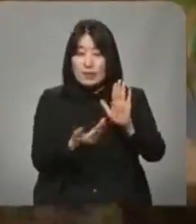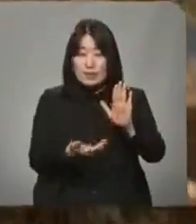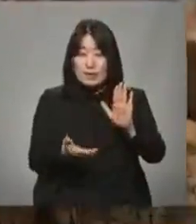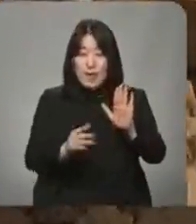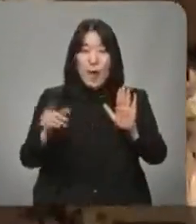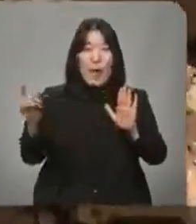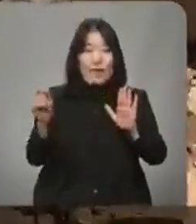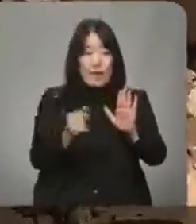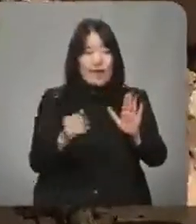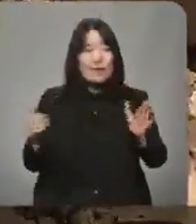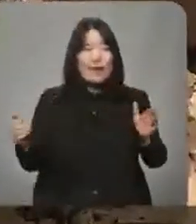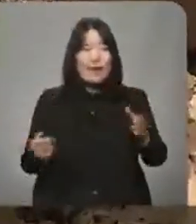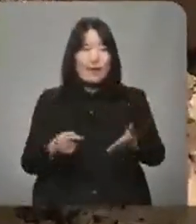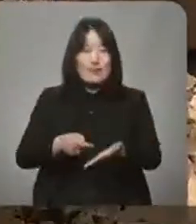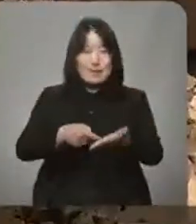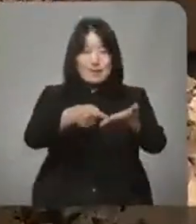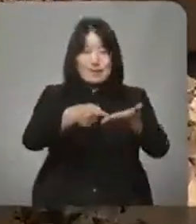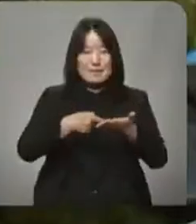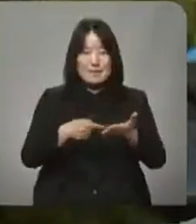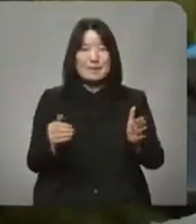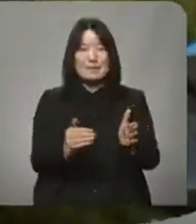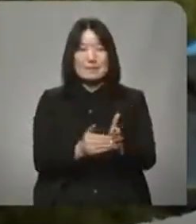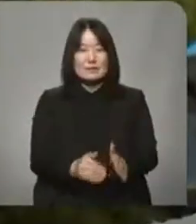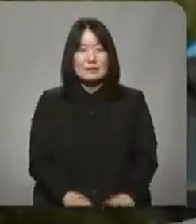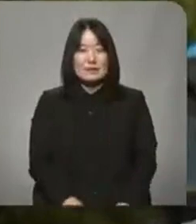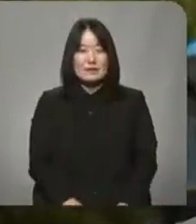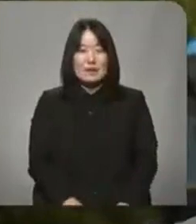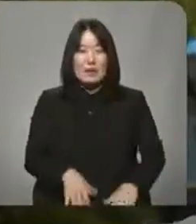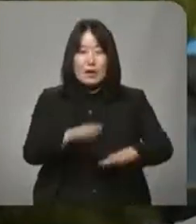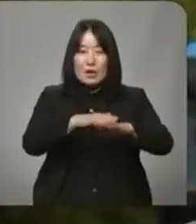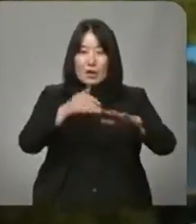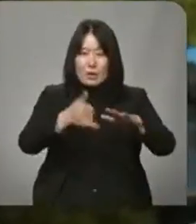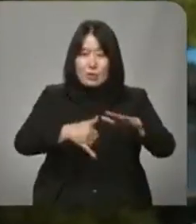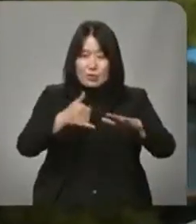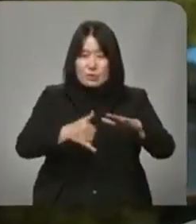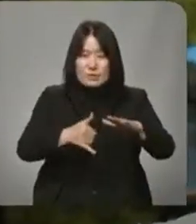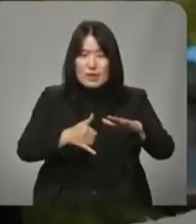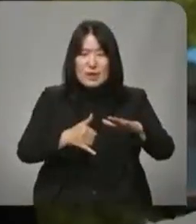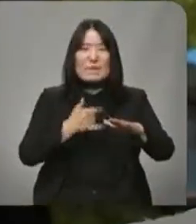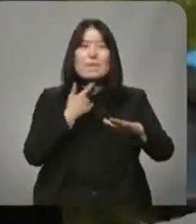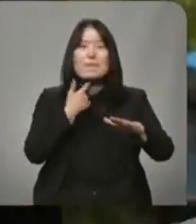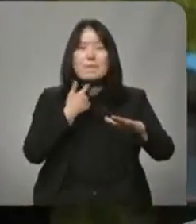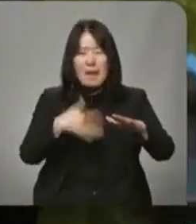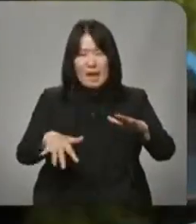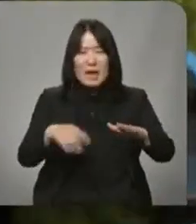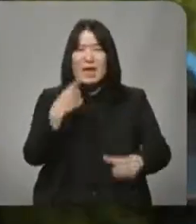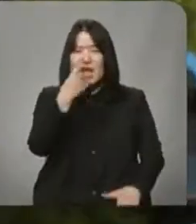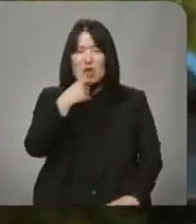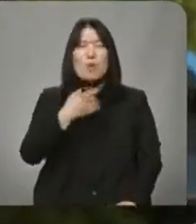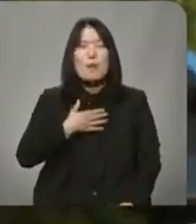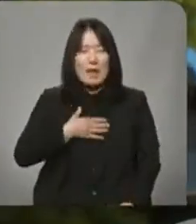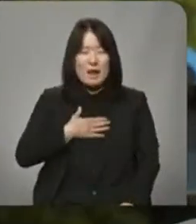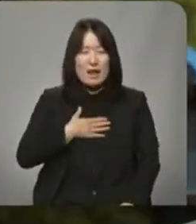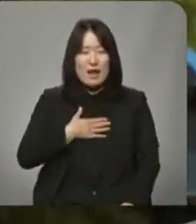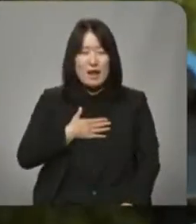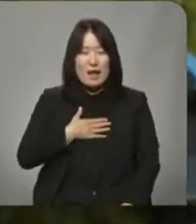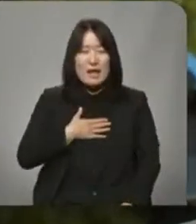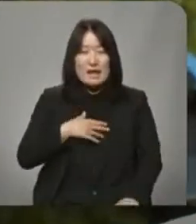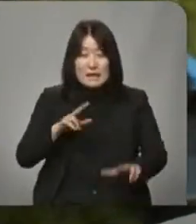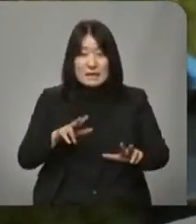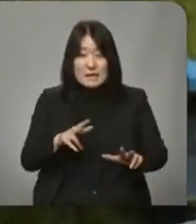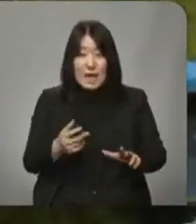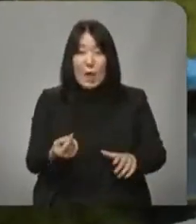정원이 찾습니다 농사를 직접적으로 체계적으로 안 잡았다는 이론은 그게